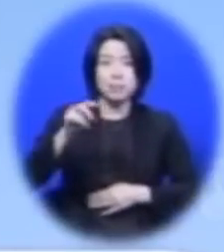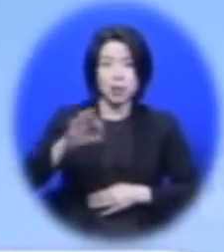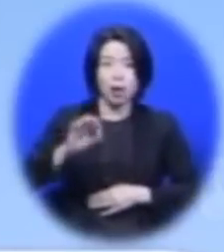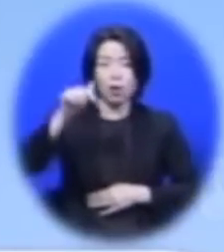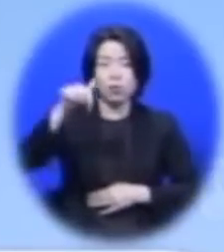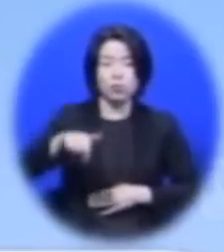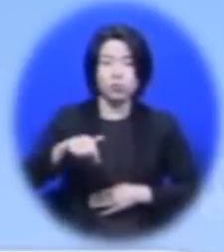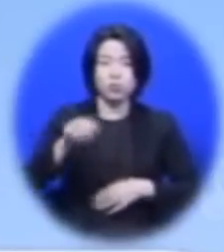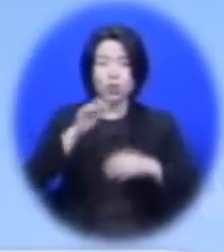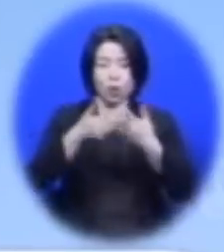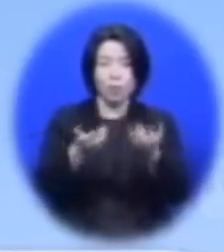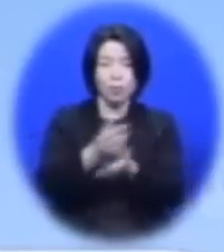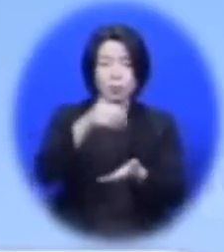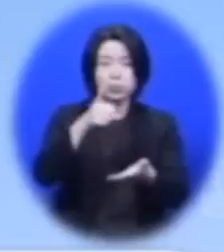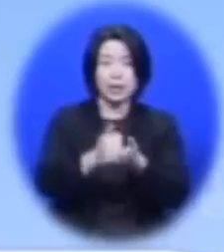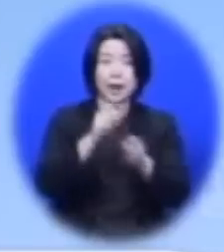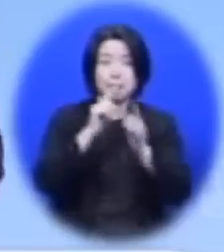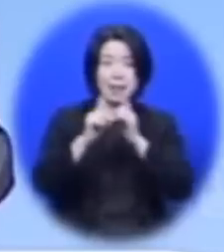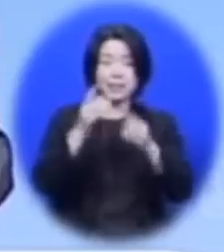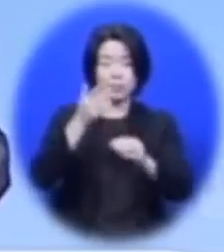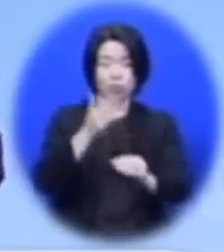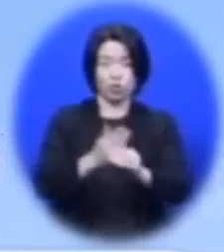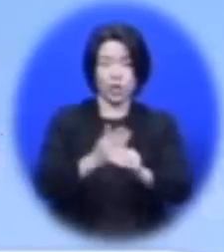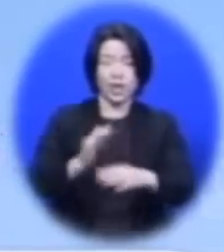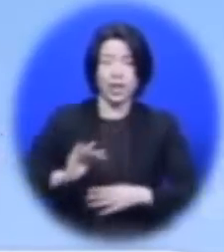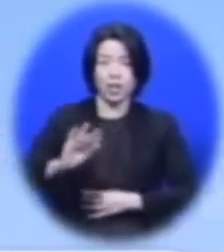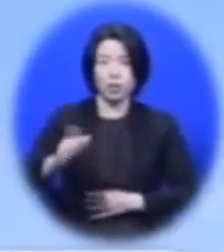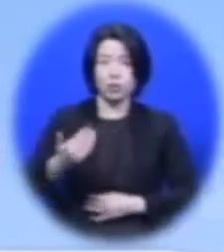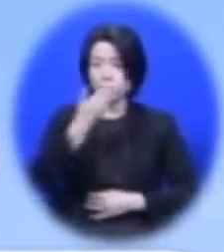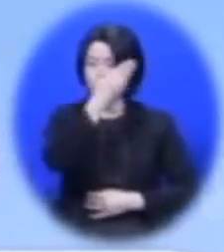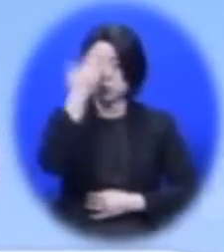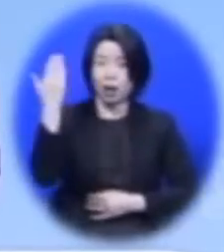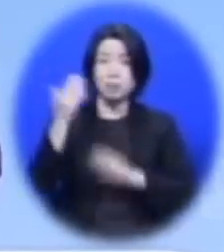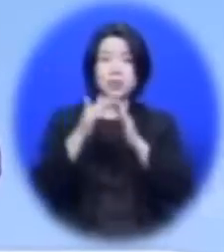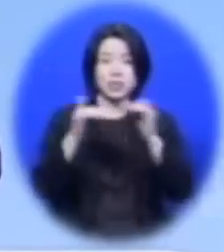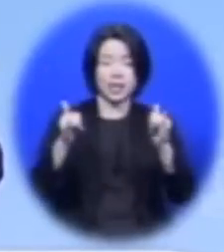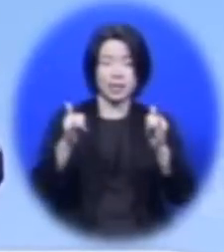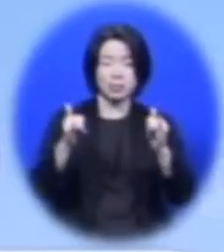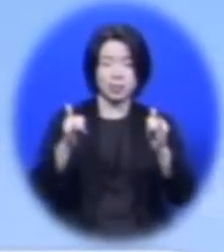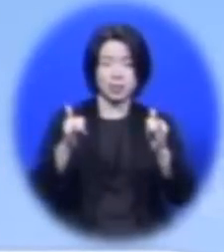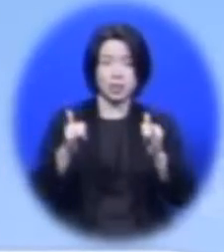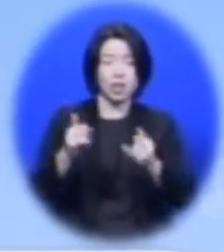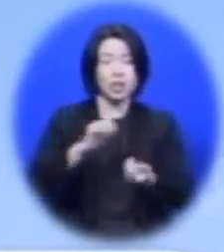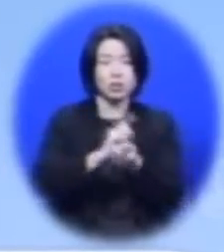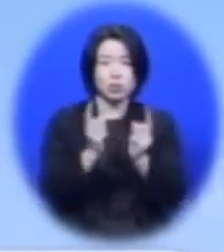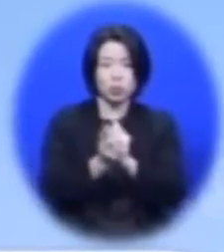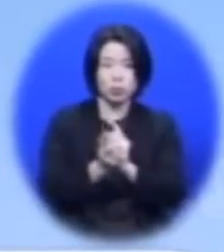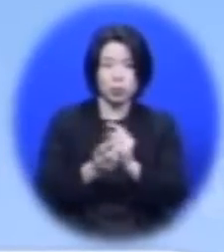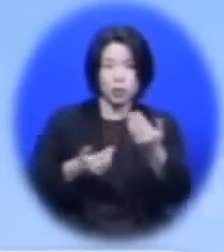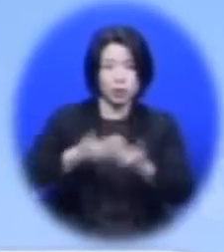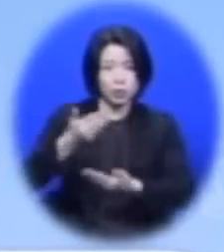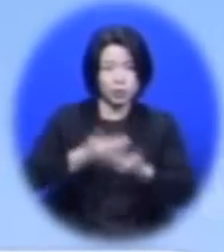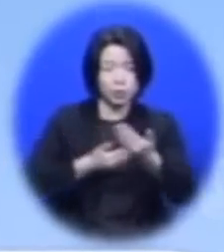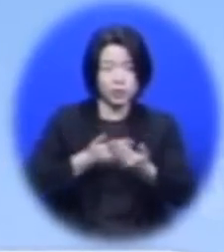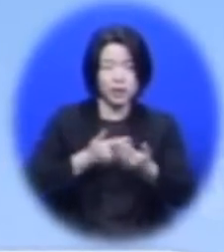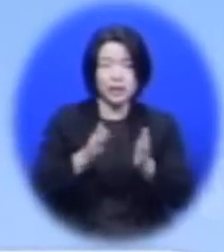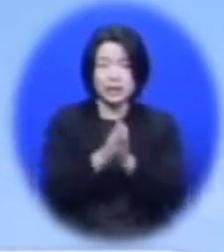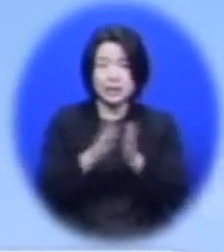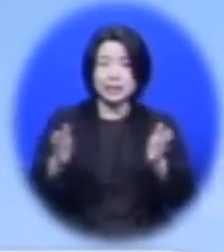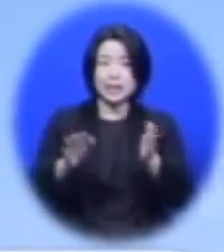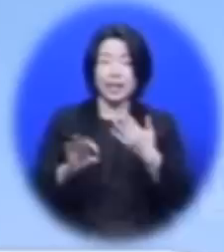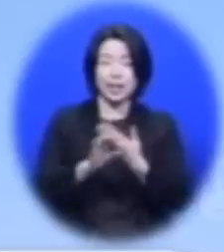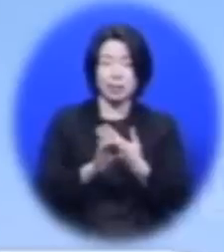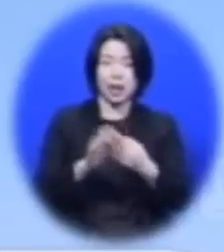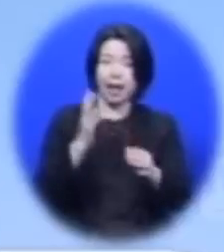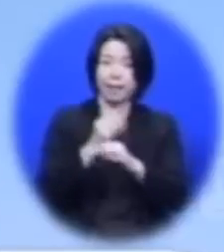오셔서 말씀을 하시는 중에 요즘 젊은이들이 이렇게 서로 교제하기 시작하면 그러면